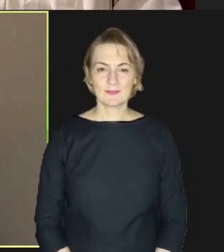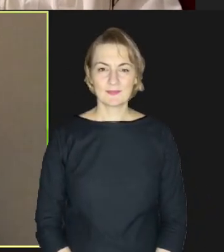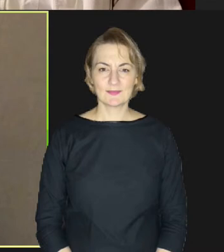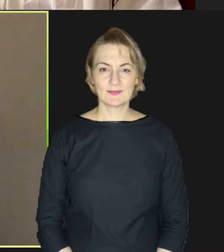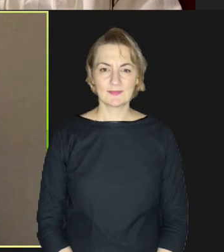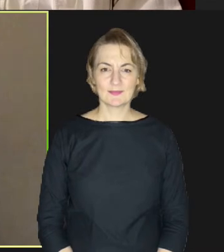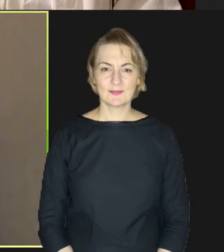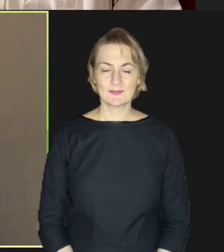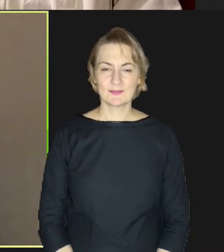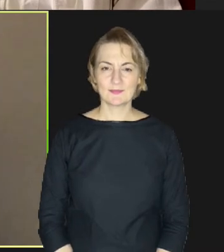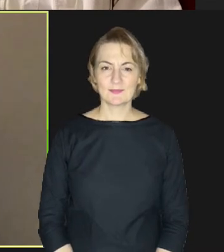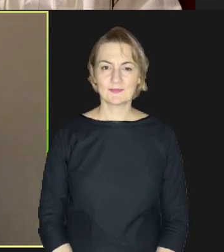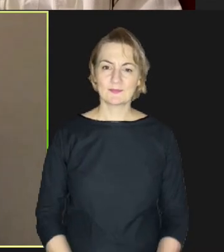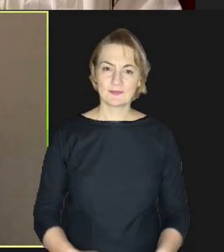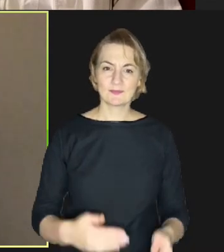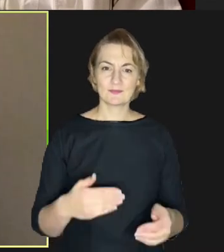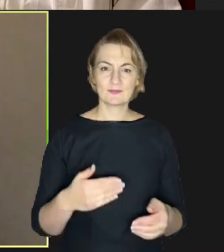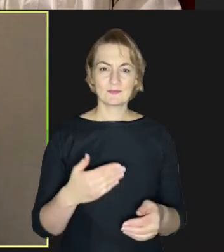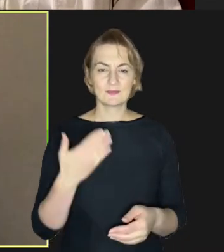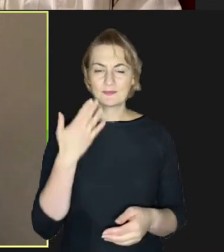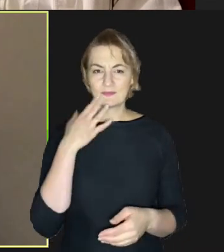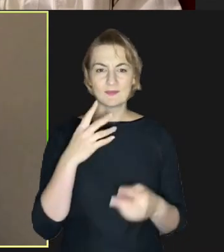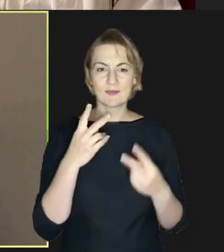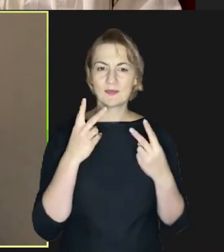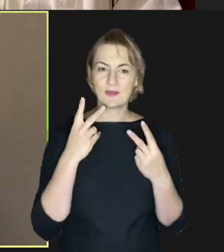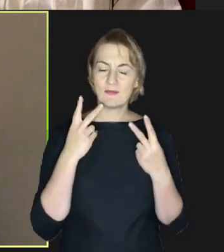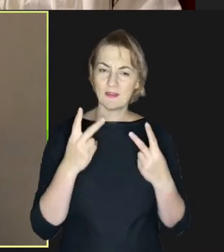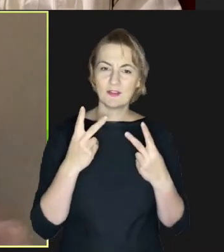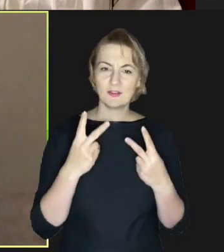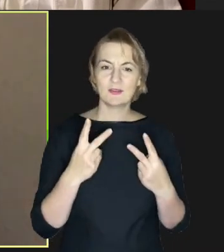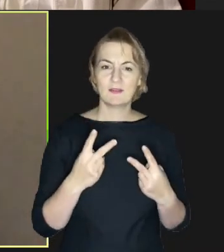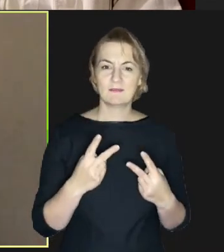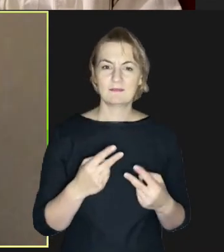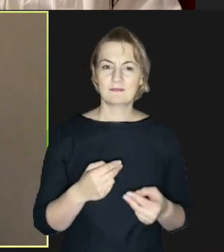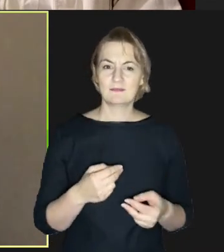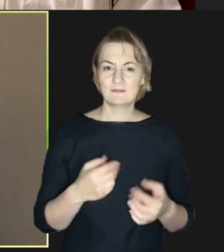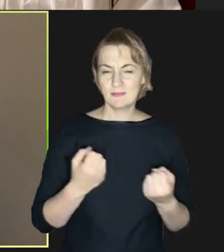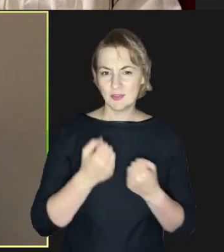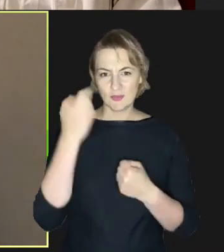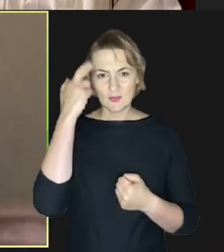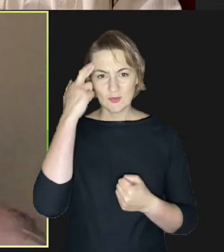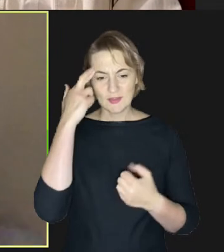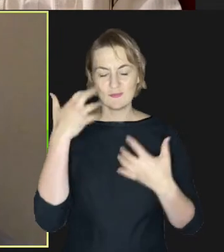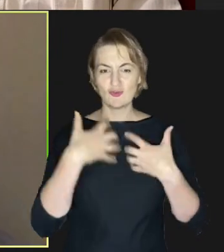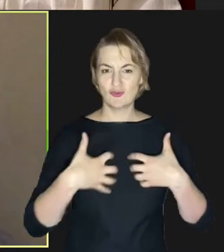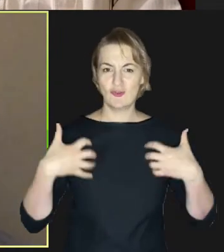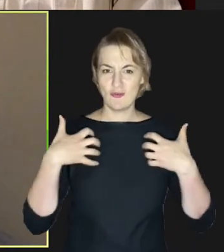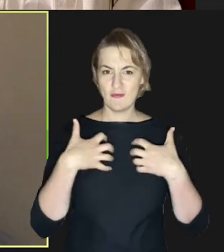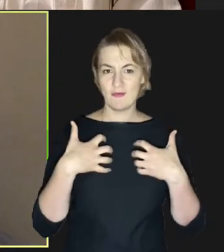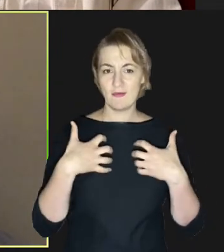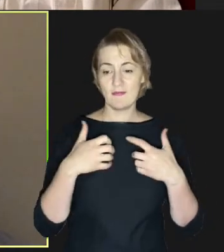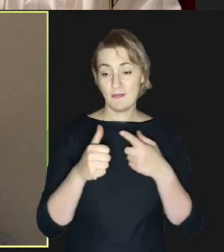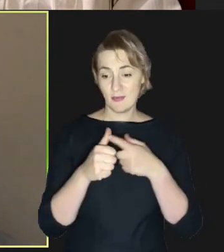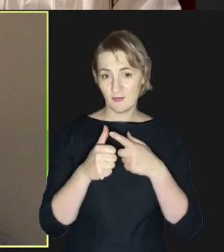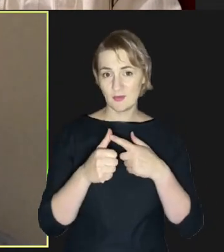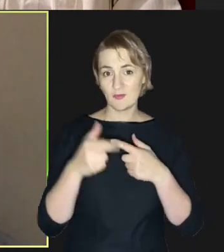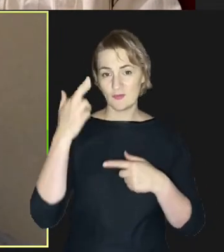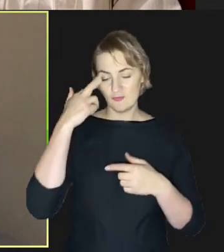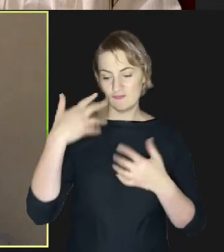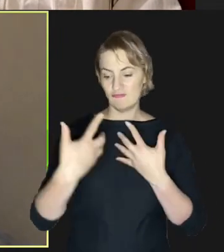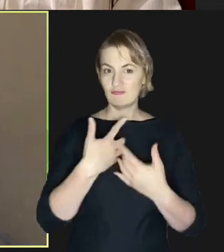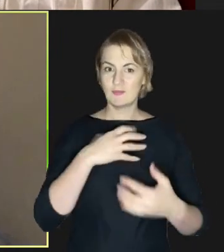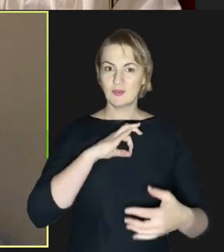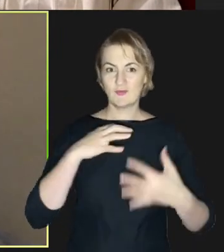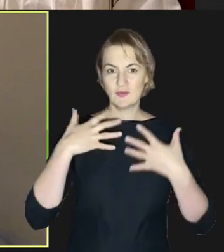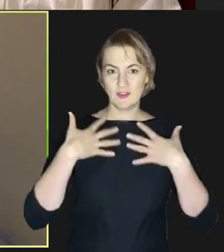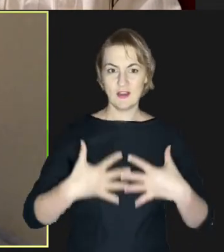No to jest warunek sine qua non tego, żeby w ogóle zrozumieć przyrodę. No najpierw zrozum swoje ciało. Jak